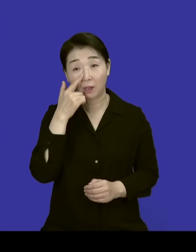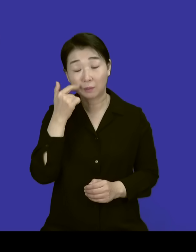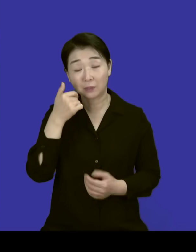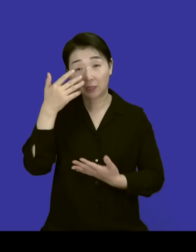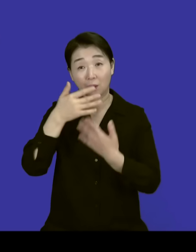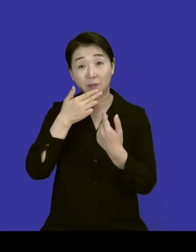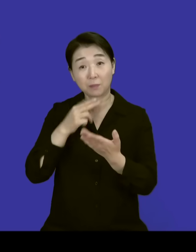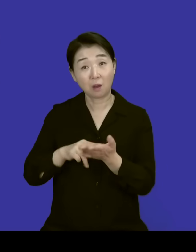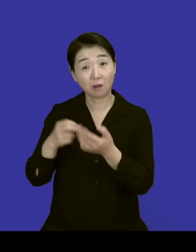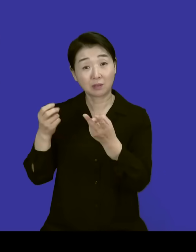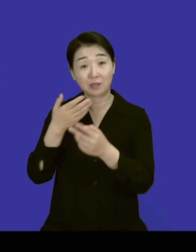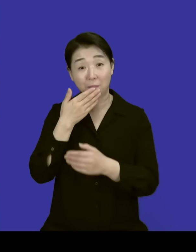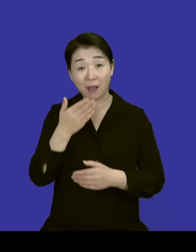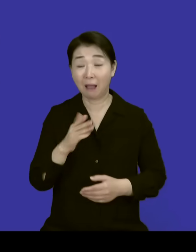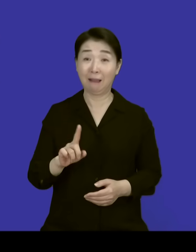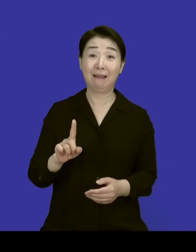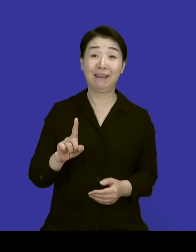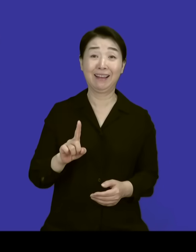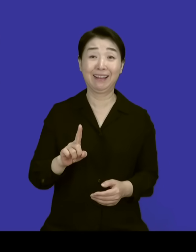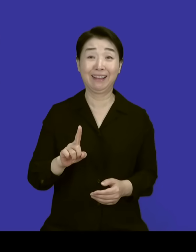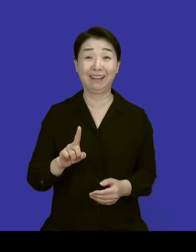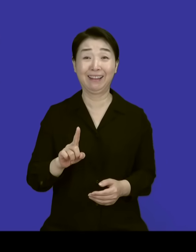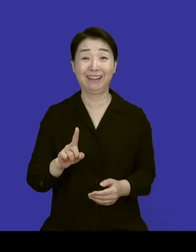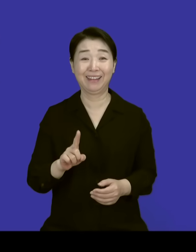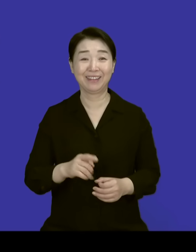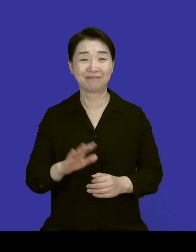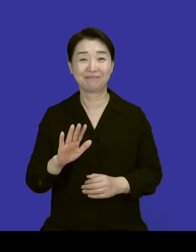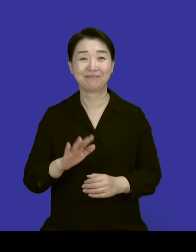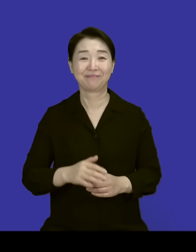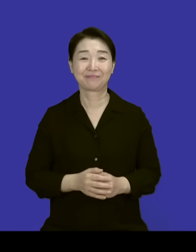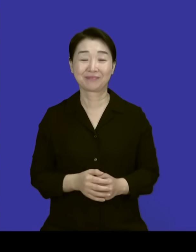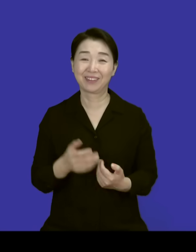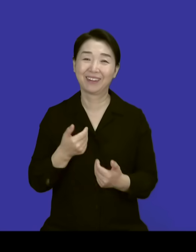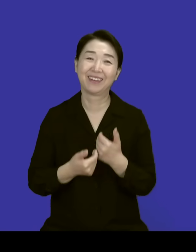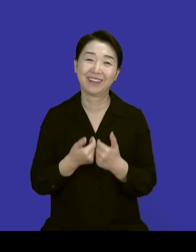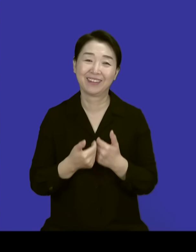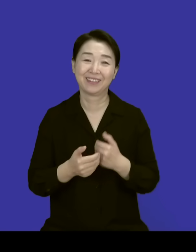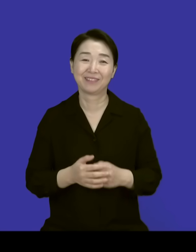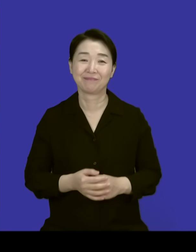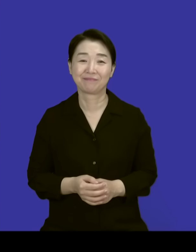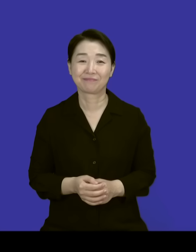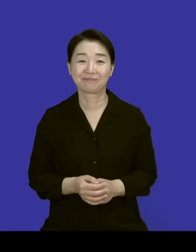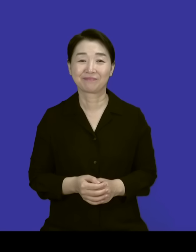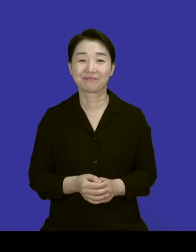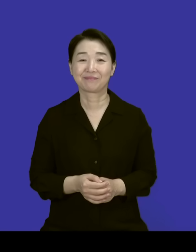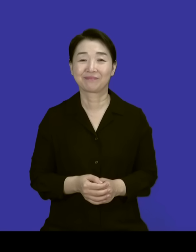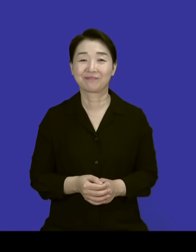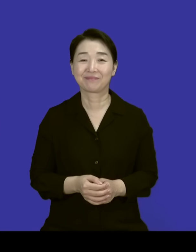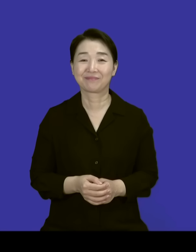영상 편지 쓸 수 있겠어요? 네? 아 지금 어색하죠? 네. 아직- 아니 뭐